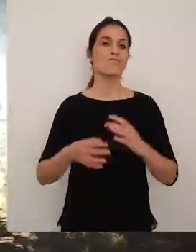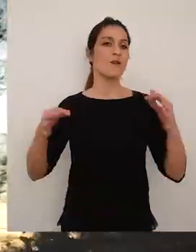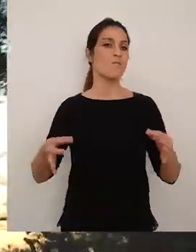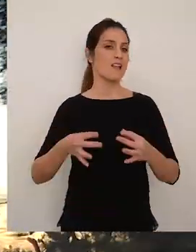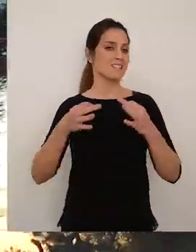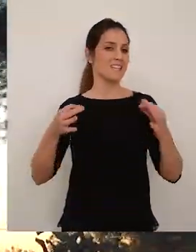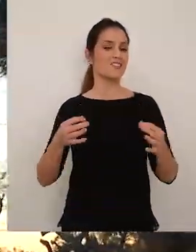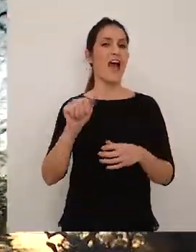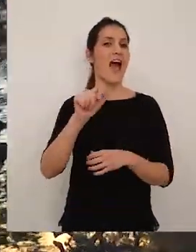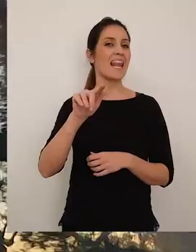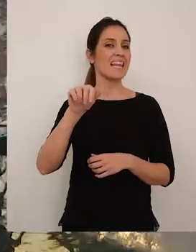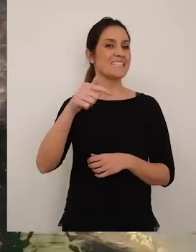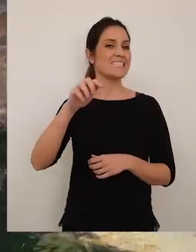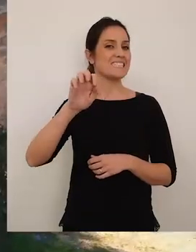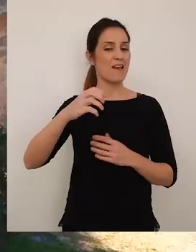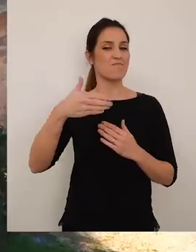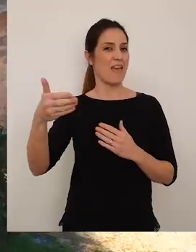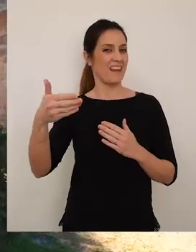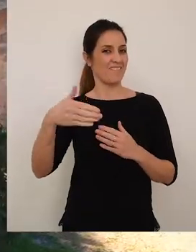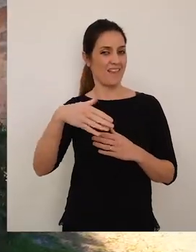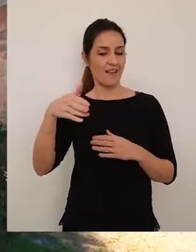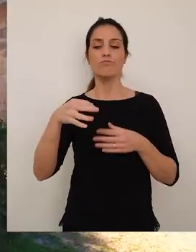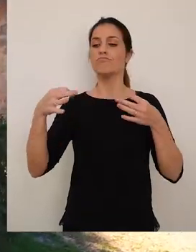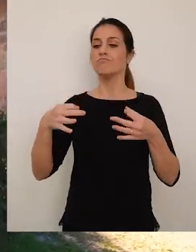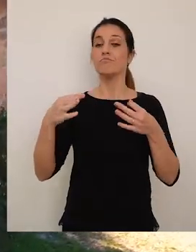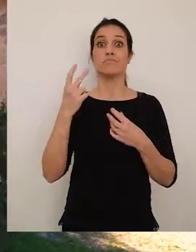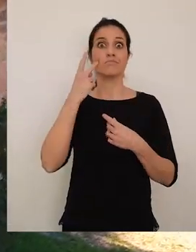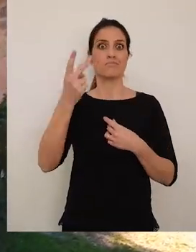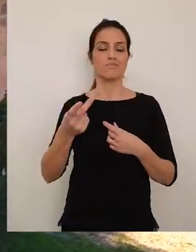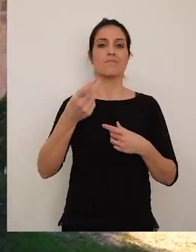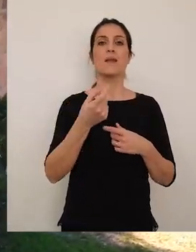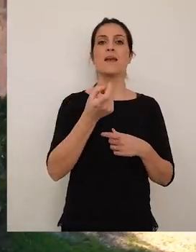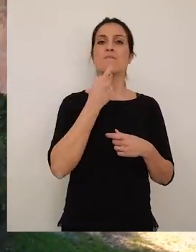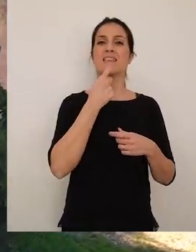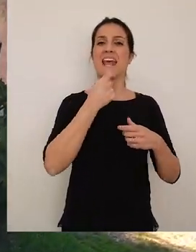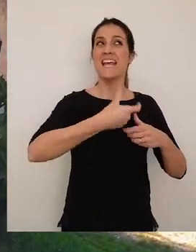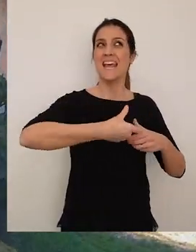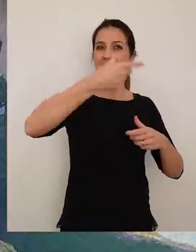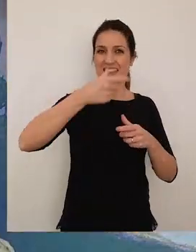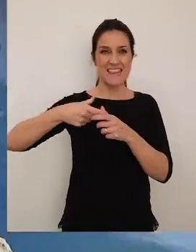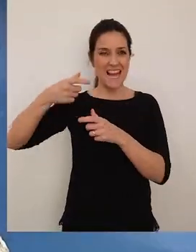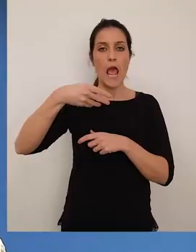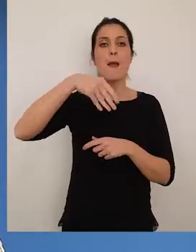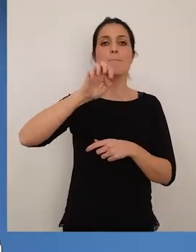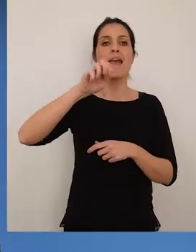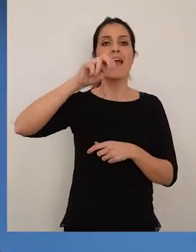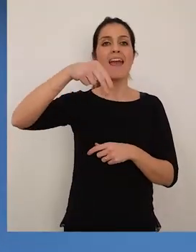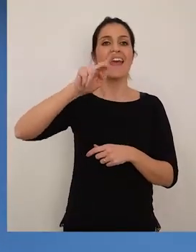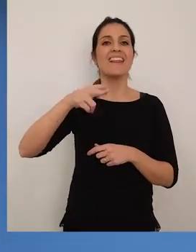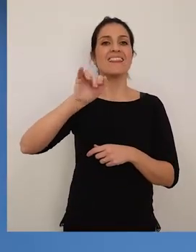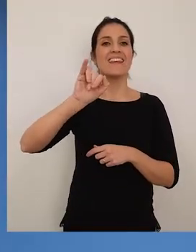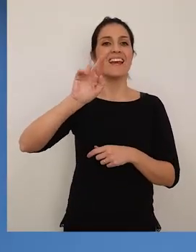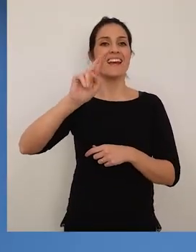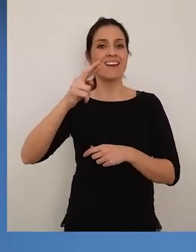Passeggiando per la periferia di Alliste è possibile incontrare due menhir, oggi ancora perfettamente conservati nonostante le insidie del